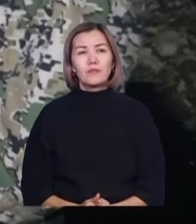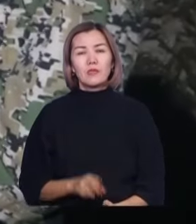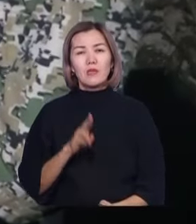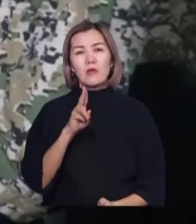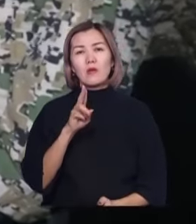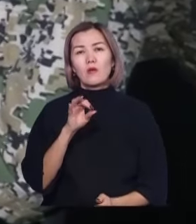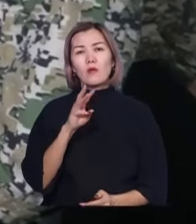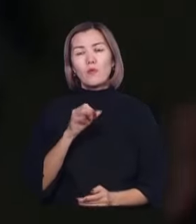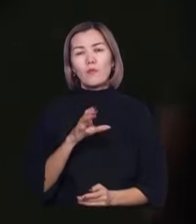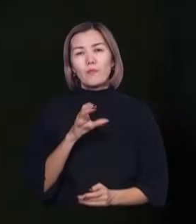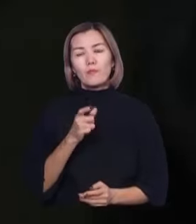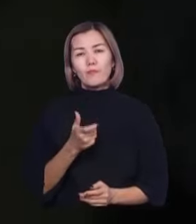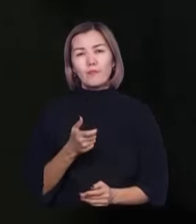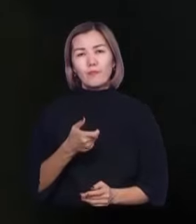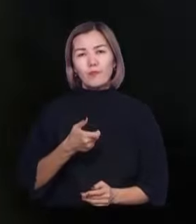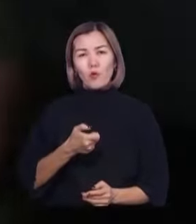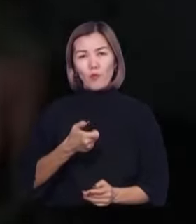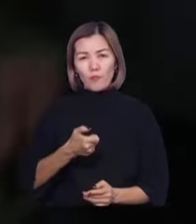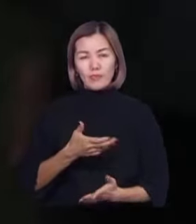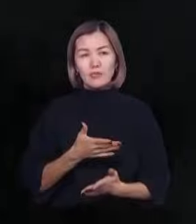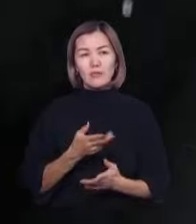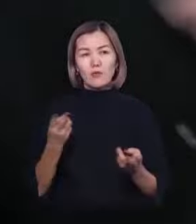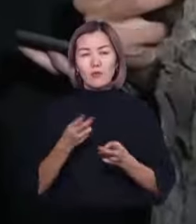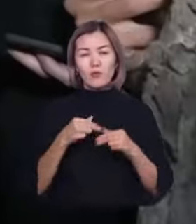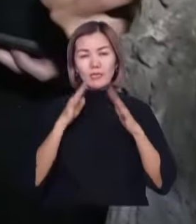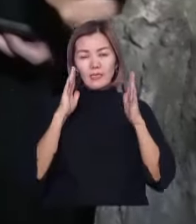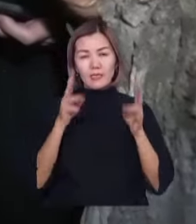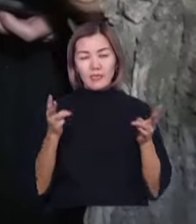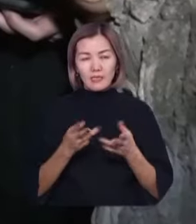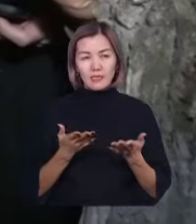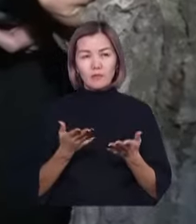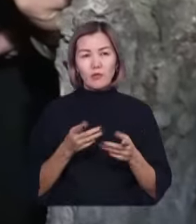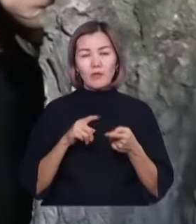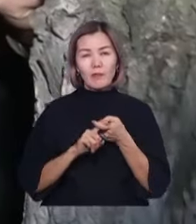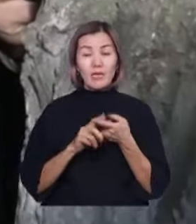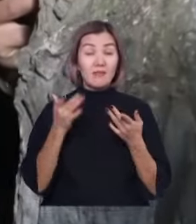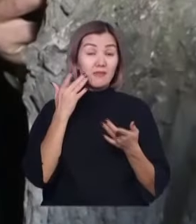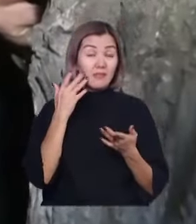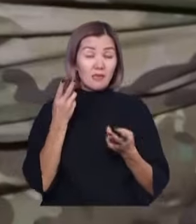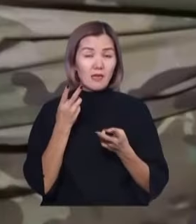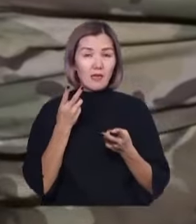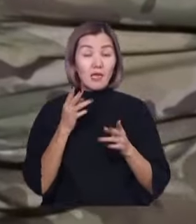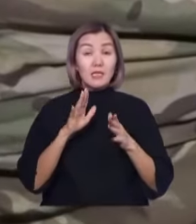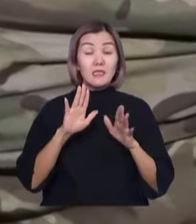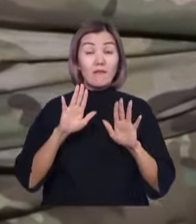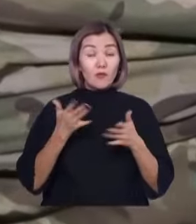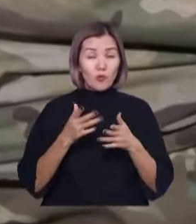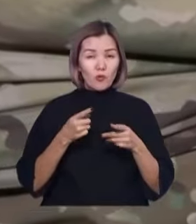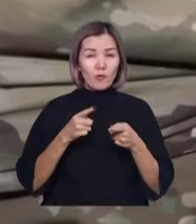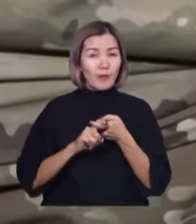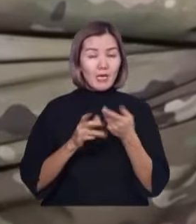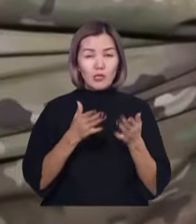қолдану адым мен қашықтықты есептеу жолы да назардан тыс қалмады. Байланыссыз қалған сәтте жол табу тәсілдері көрсетілді.